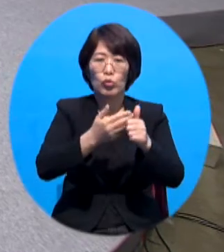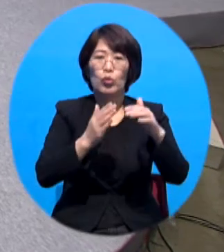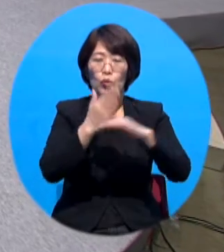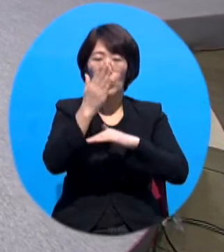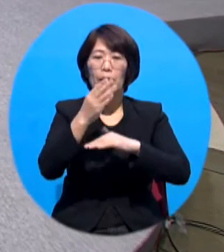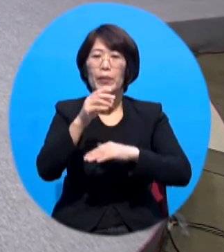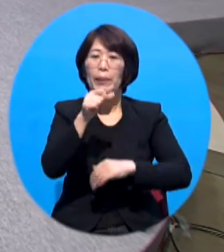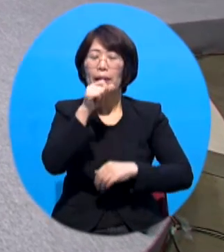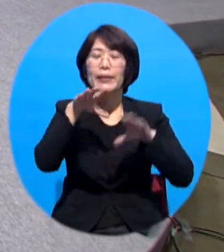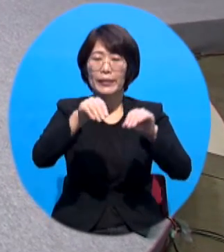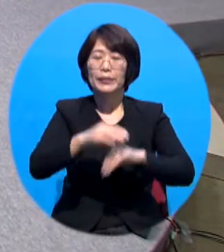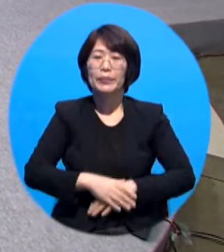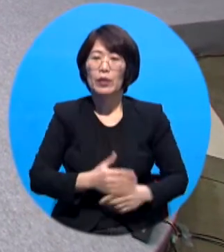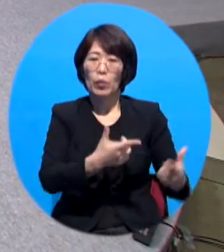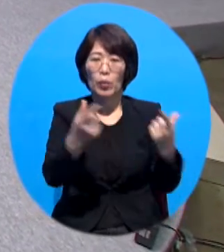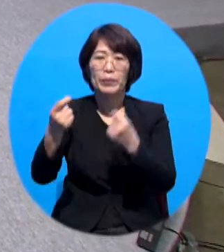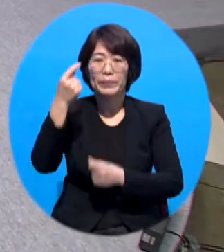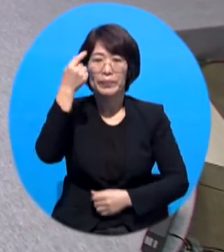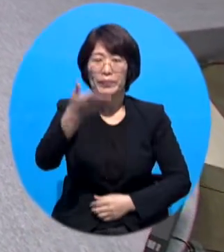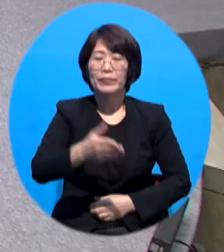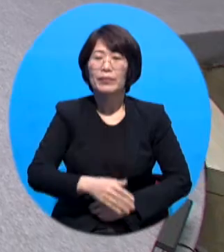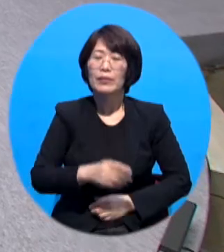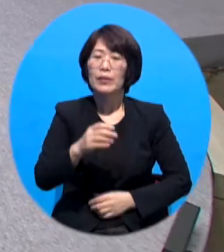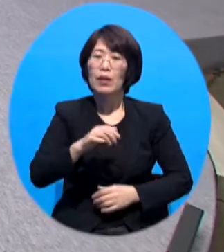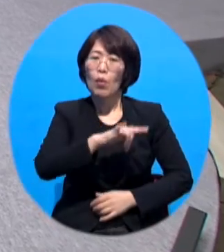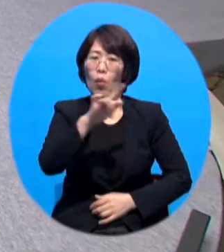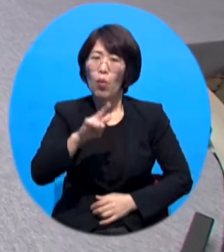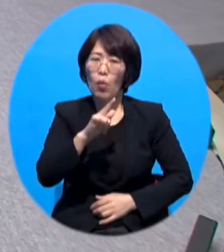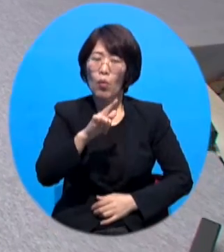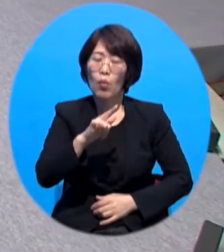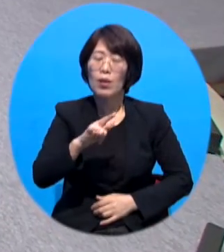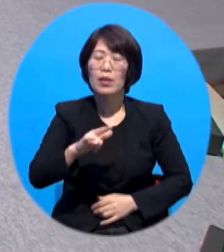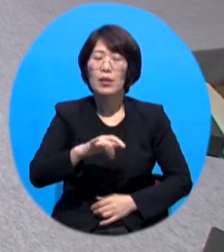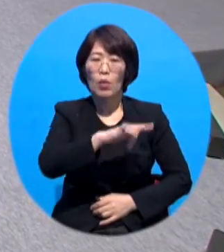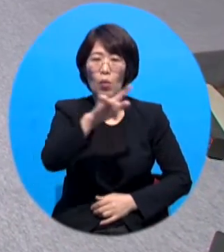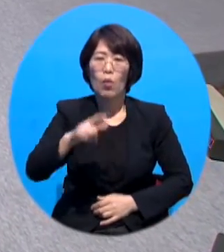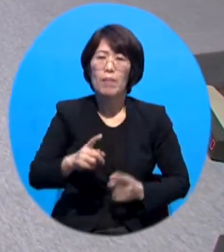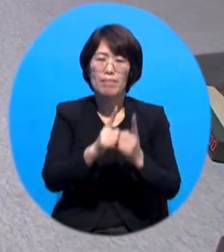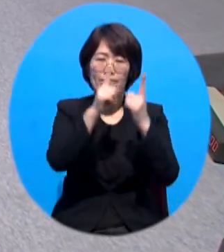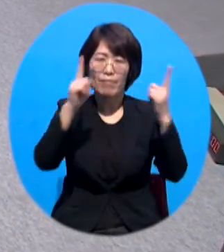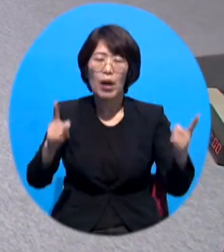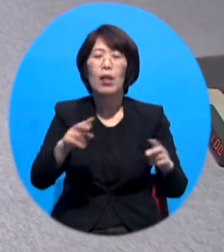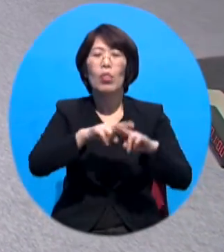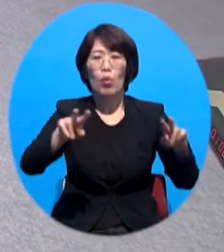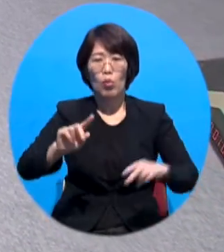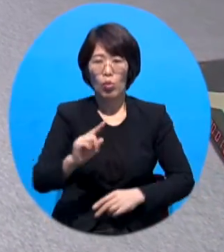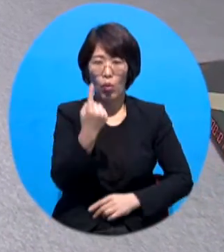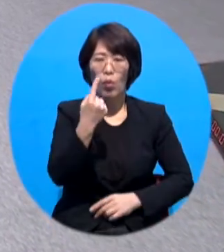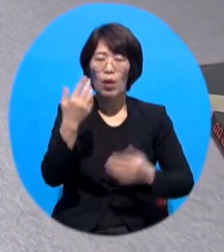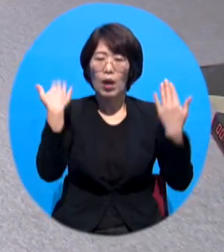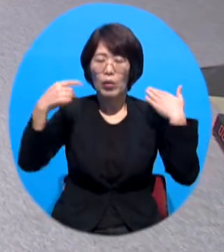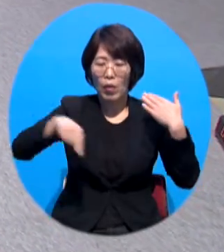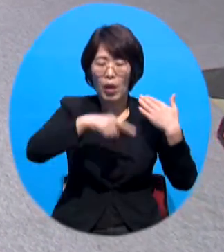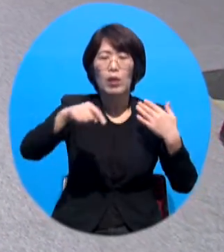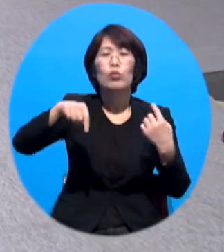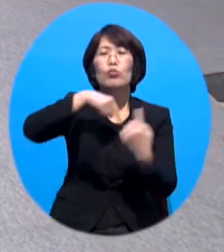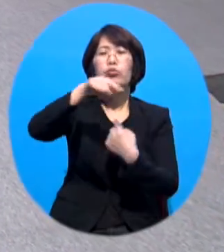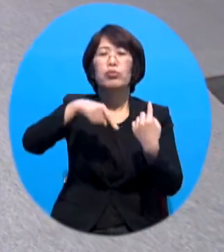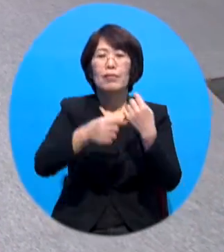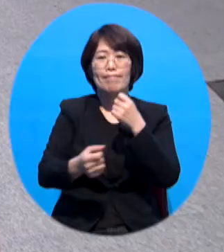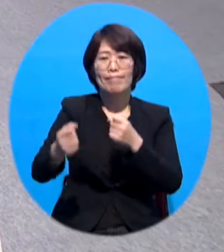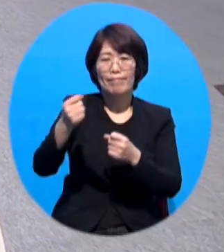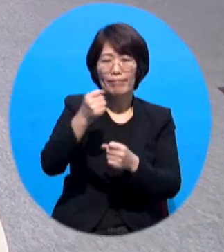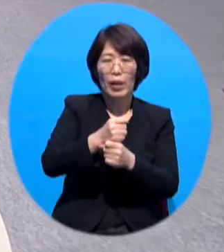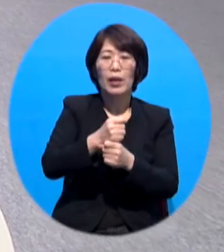번째 공통 질문 드리겠습니다 그러나 일부가 콜은 아이고 거리두기 해제 등으로 인해 학교로 사실상 정상화